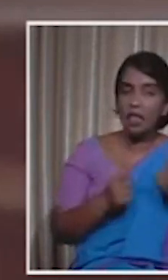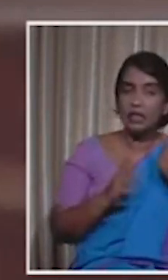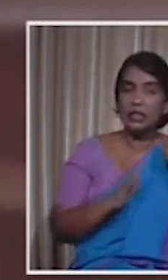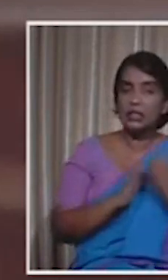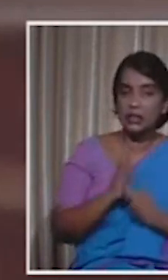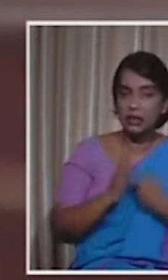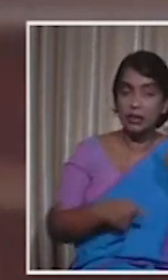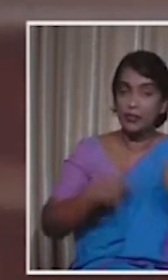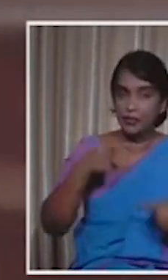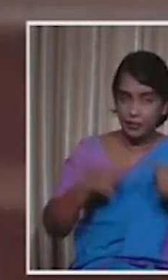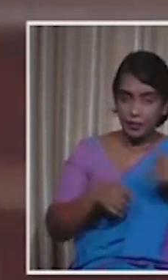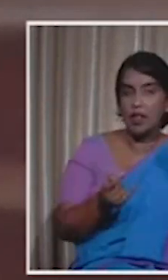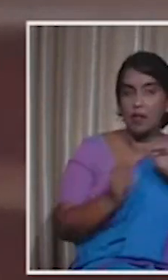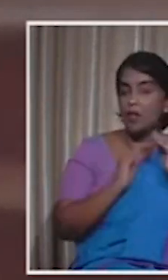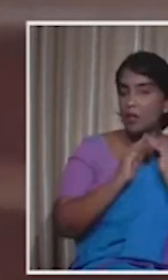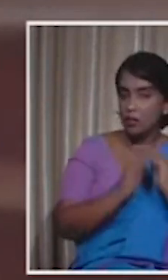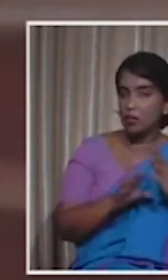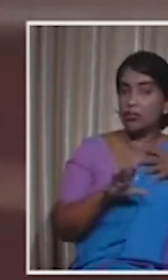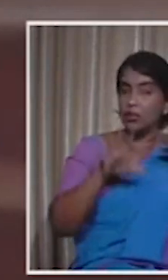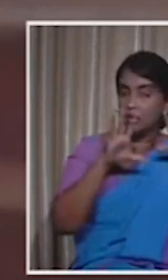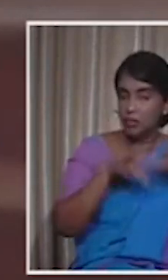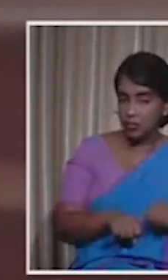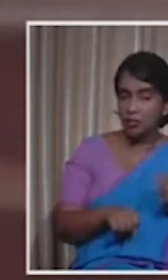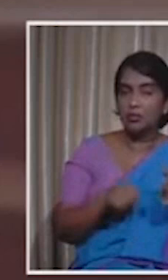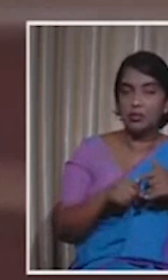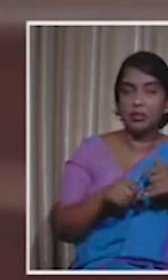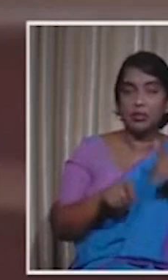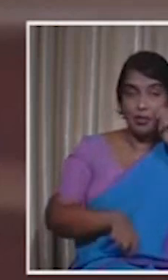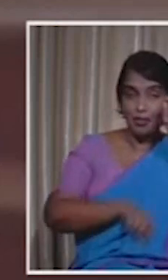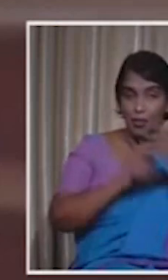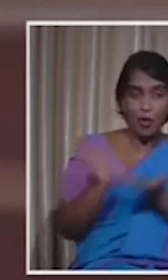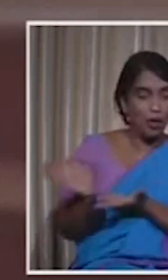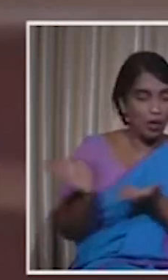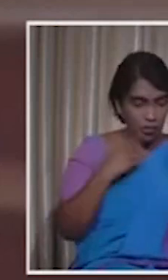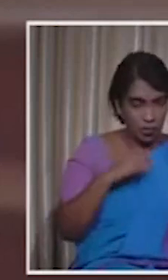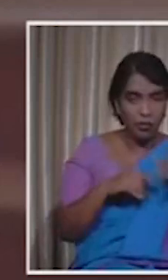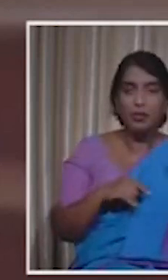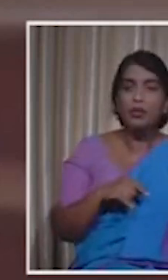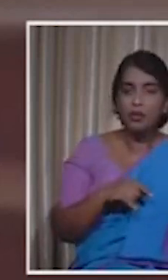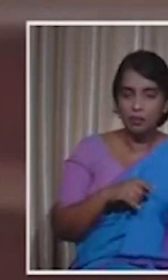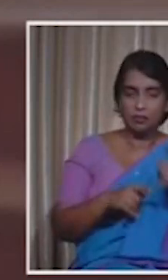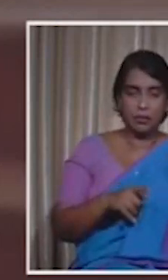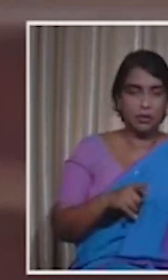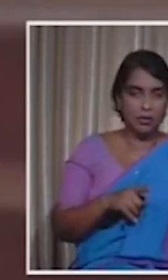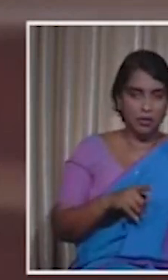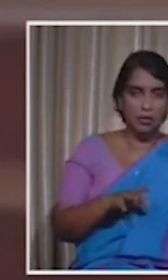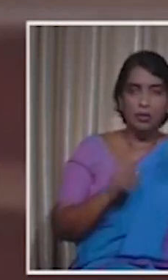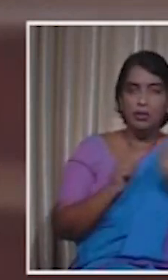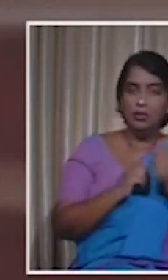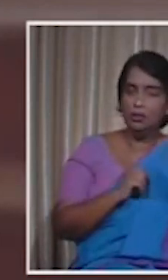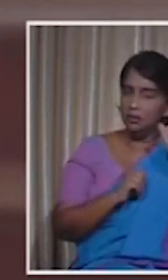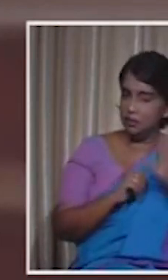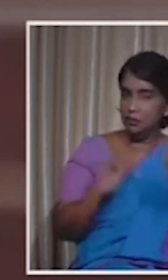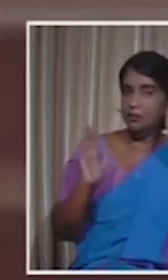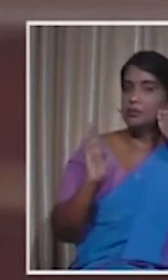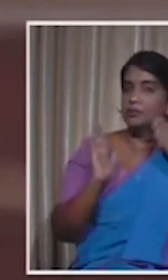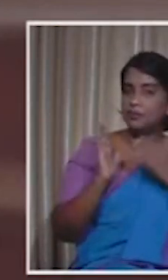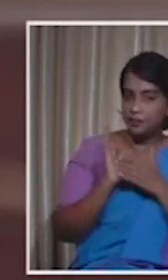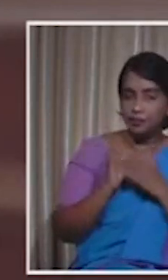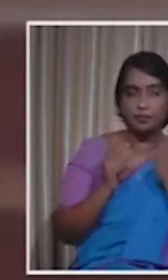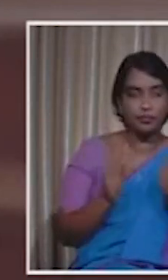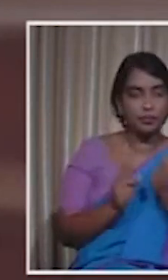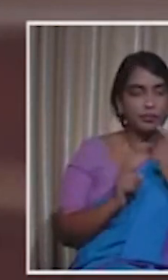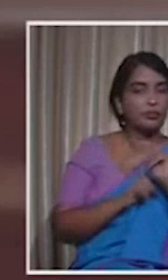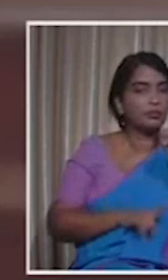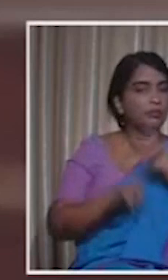ஜனாதிபதி மாளிகையின் வேலைகளை திருடினர், ஜனாதிபதி செயலகத்தின் சொத்துக்களை சேதப்படுத்தினர். இவர்களா இந்த நாட்டை கட்டிக்கலப்பப் போகிறார்கள்?